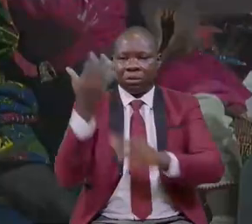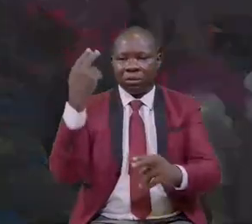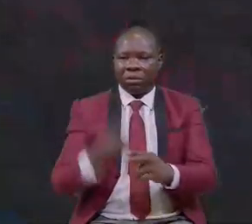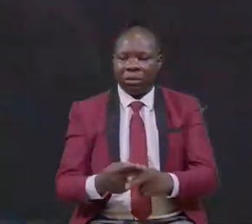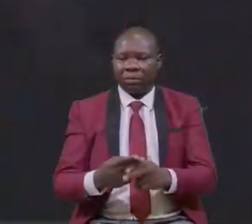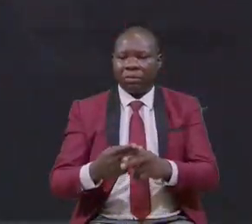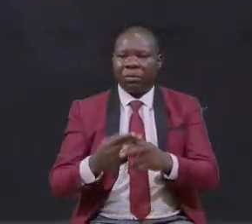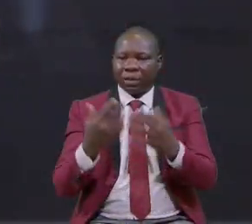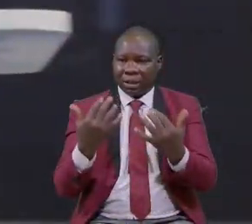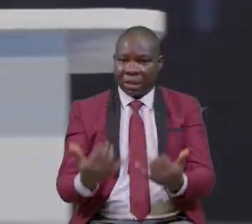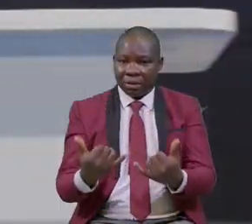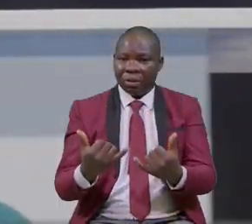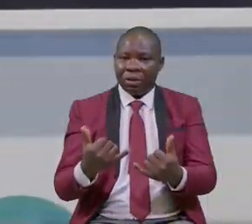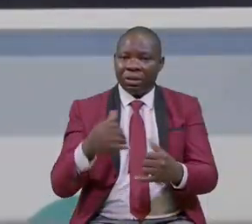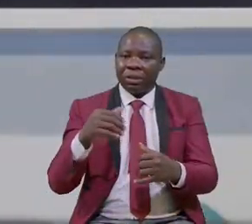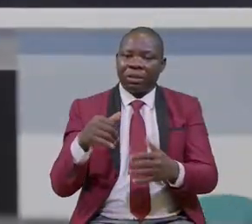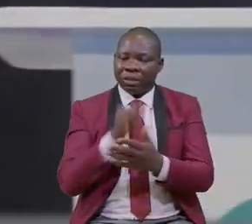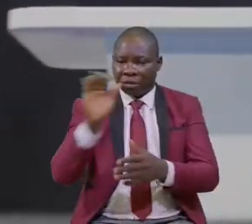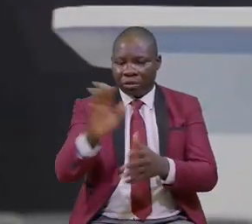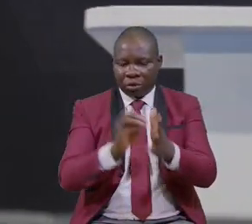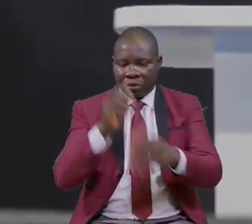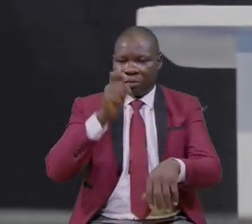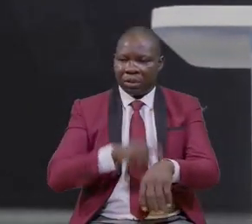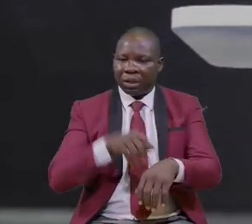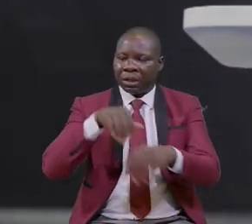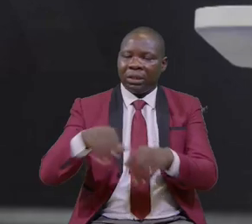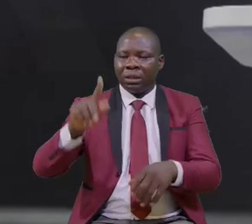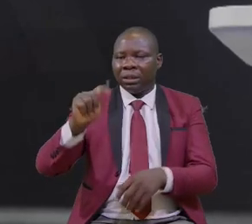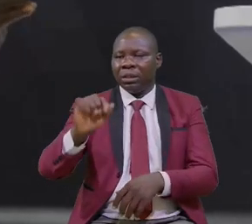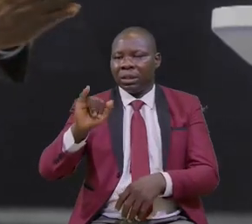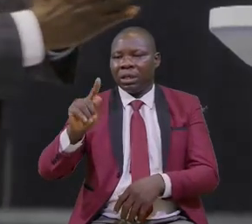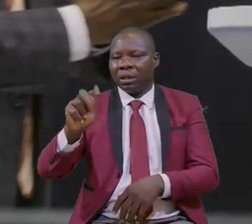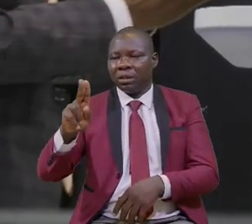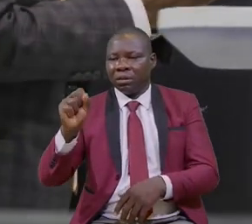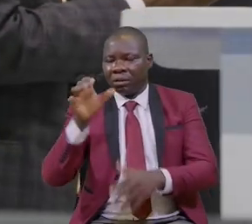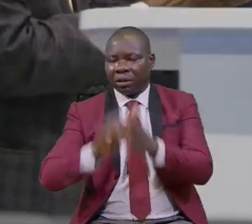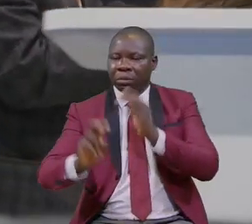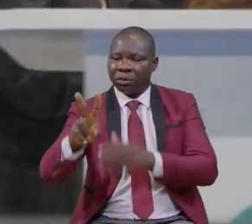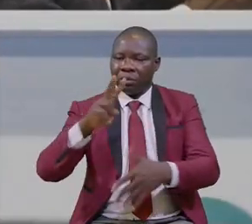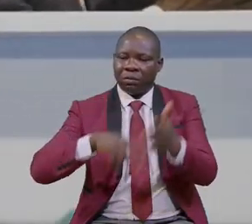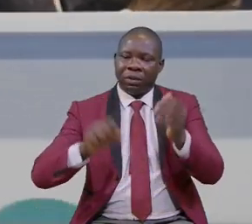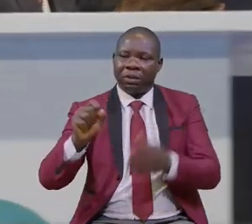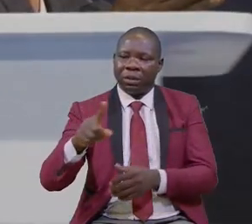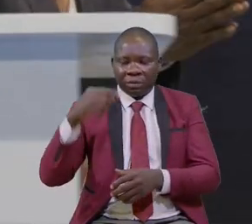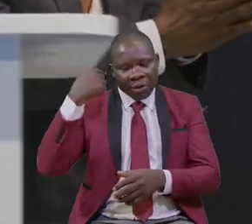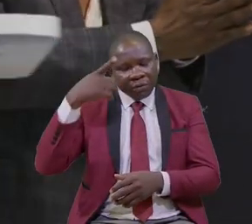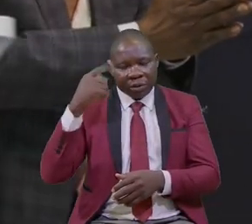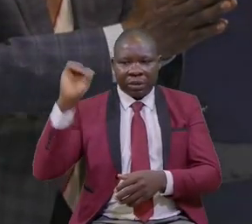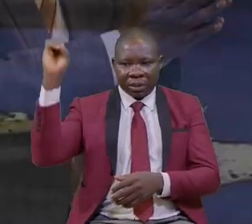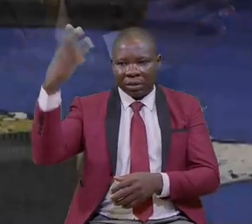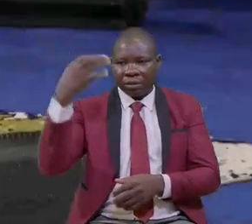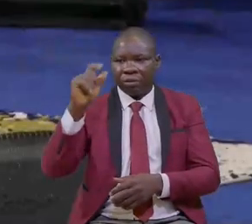Tite, au chapitre 2, verset 11, il dit, « Car